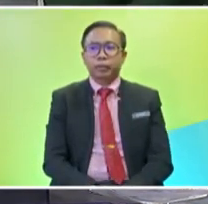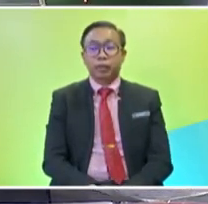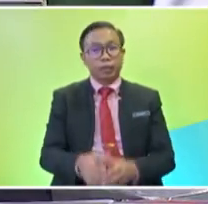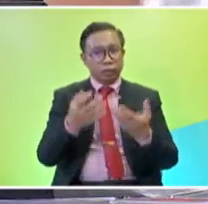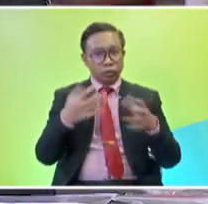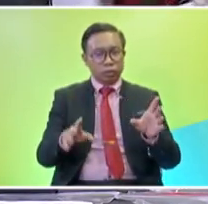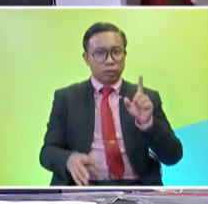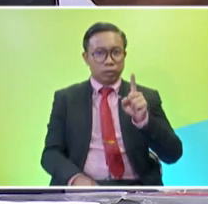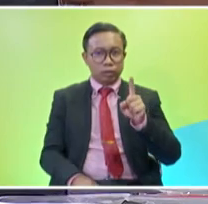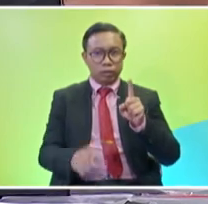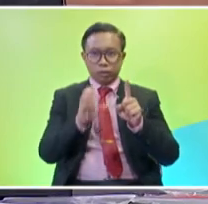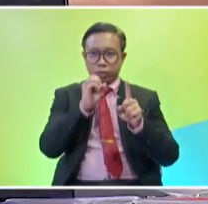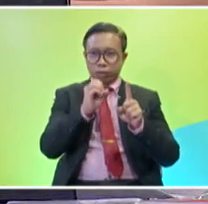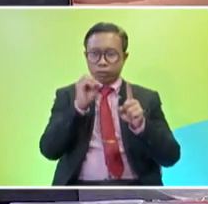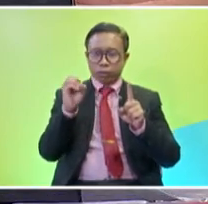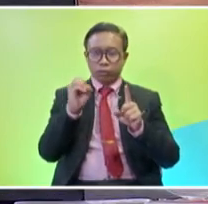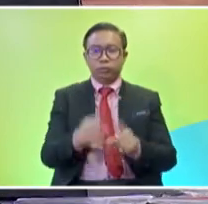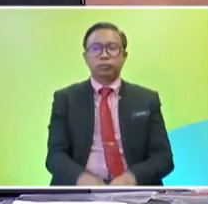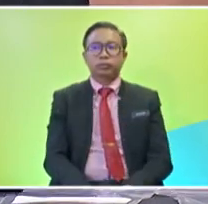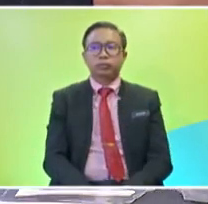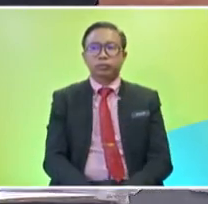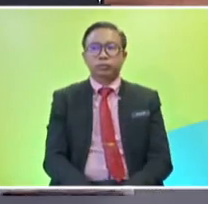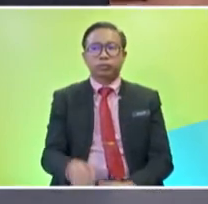100 kita masukkan dalam